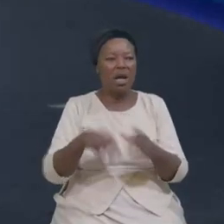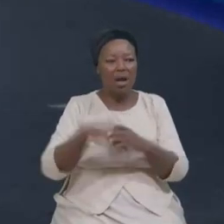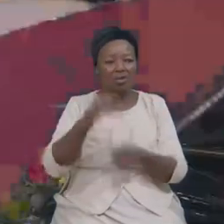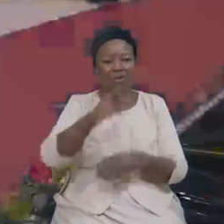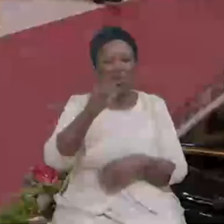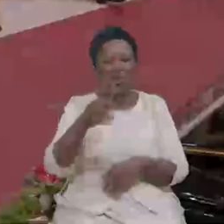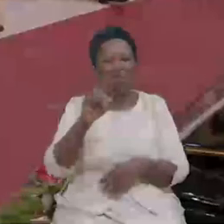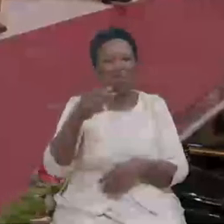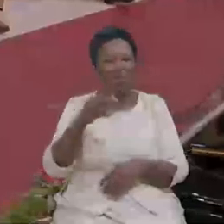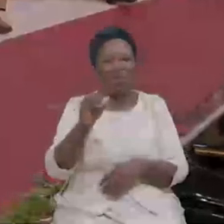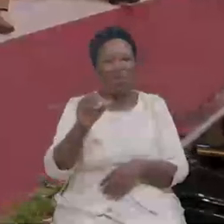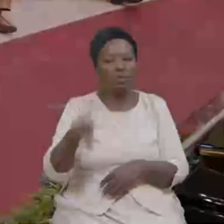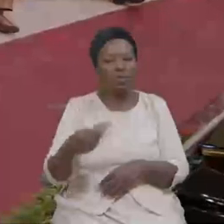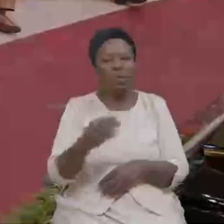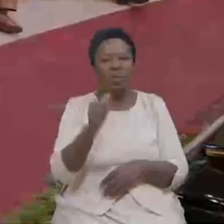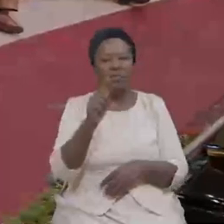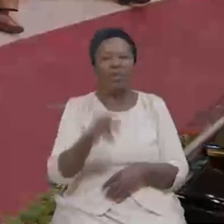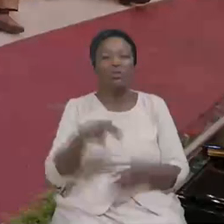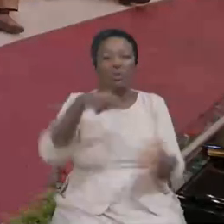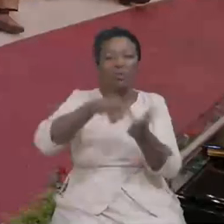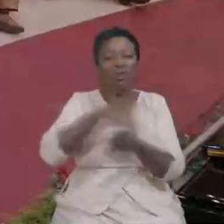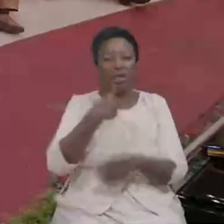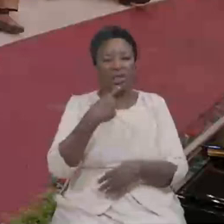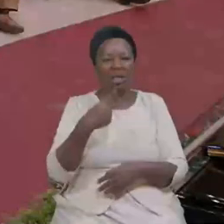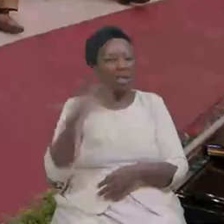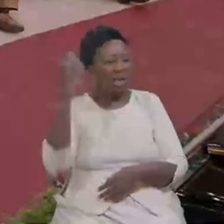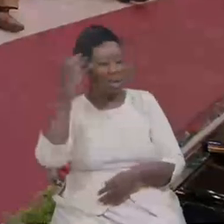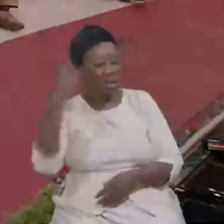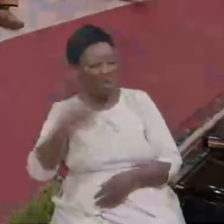Judas et habitants de Jérusalem,